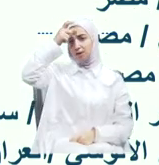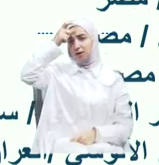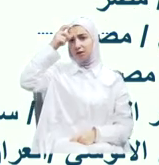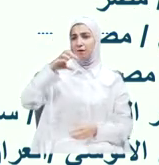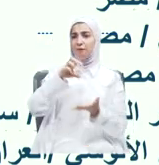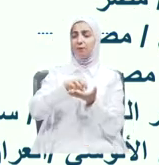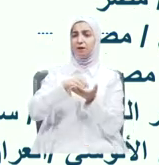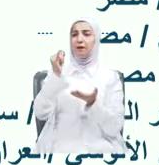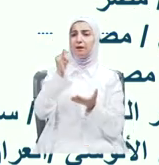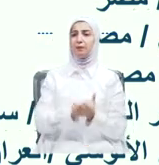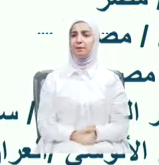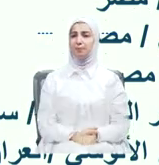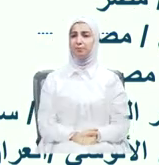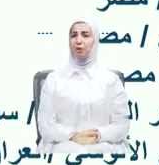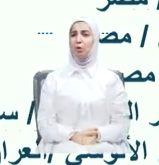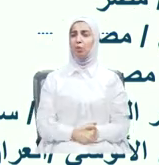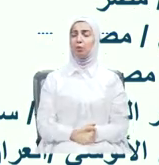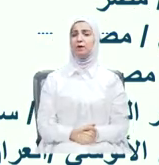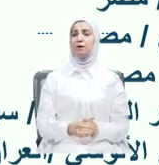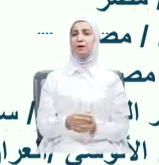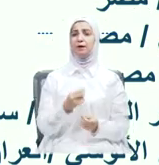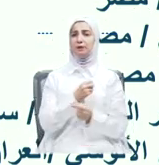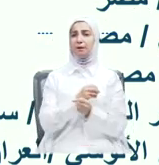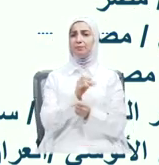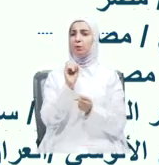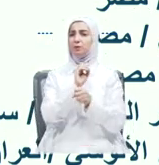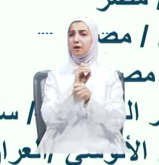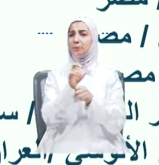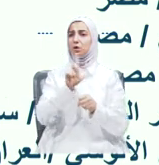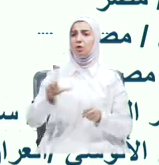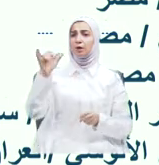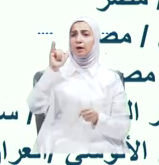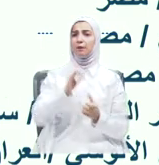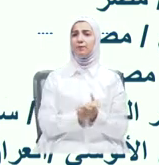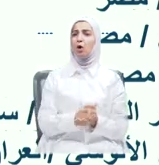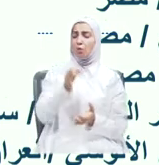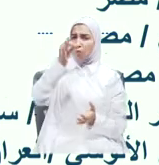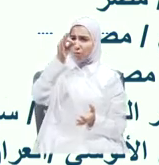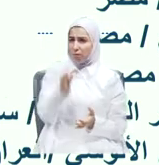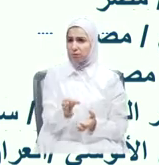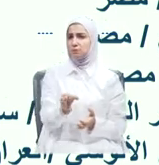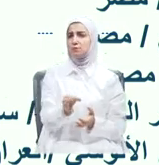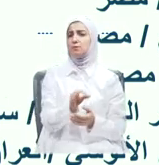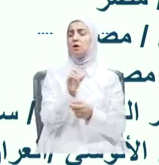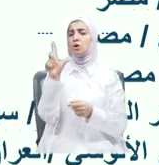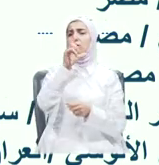في البلاد العربية، وذلك بإحياء اللغة العربية وفرضها كلغة